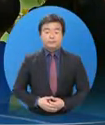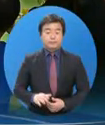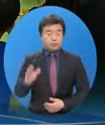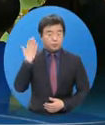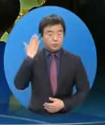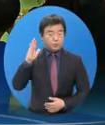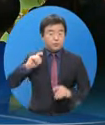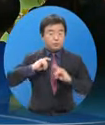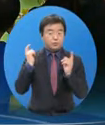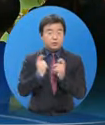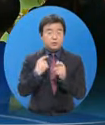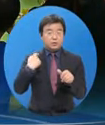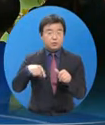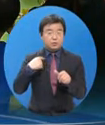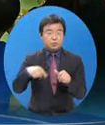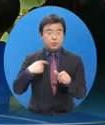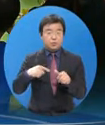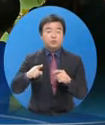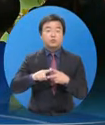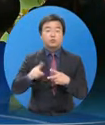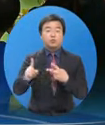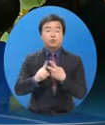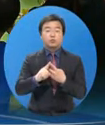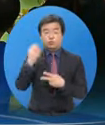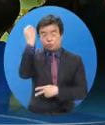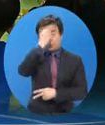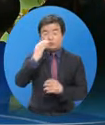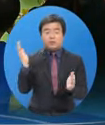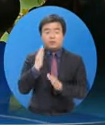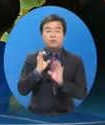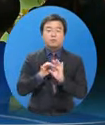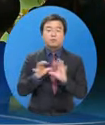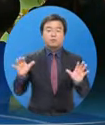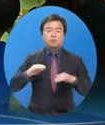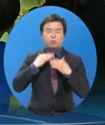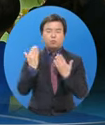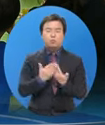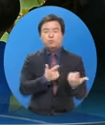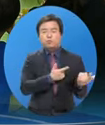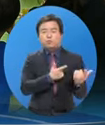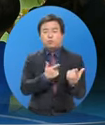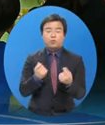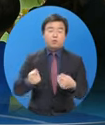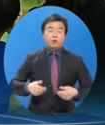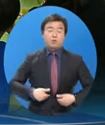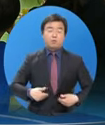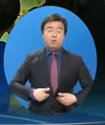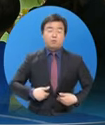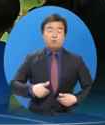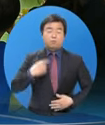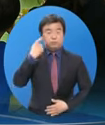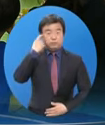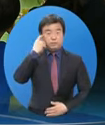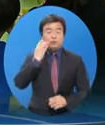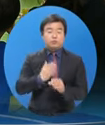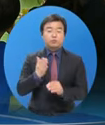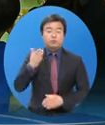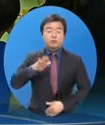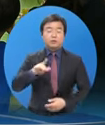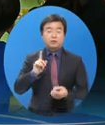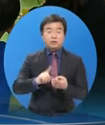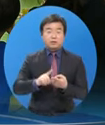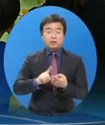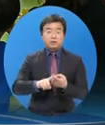요즘 사교육은 초중고등학생 할것 없이 하나의 필수 과정처럼 돼버린 게 현실인데요. 이에 질세라